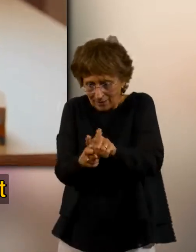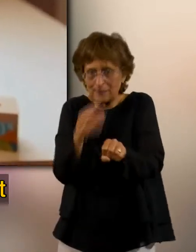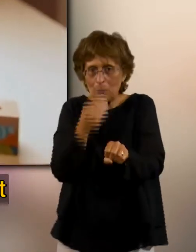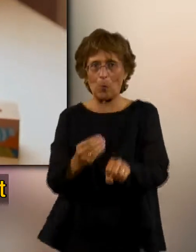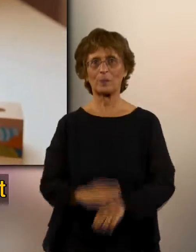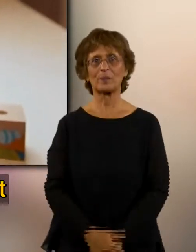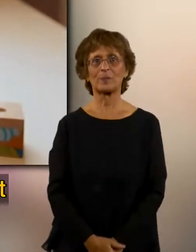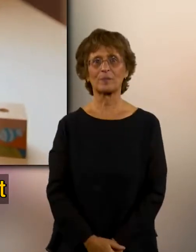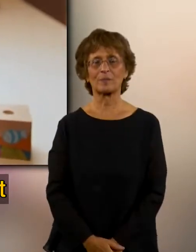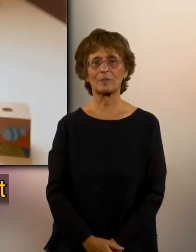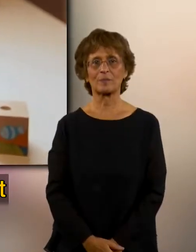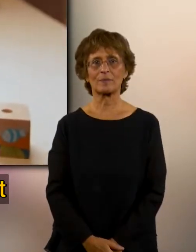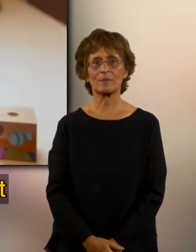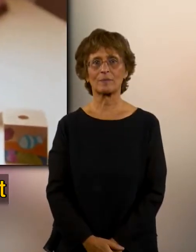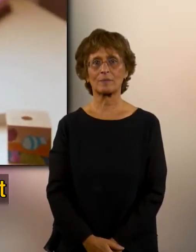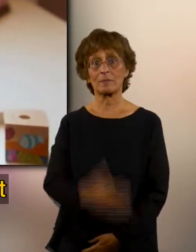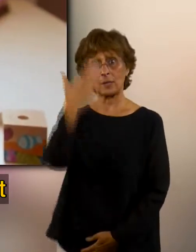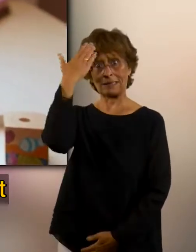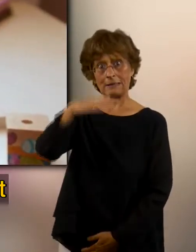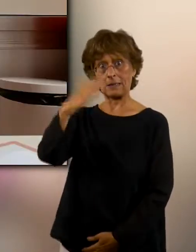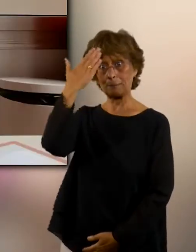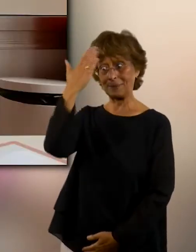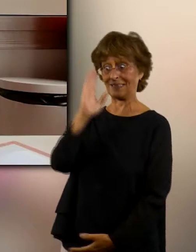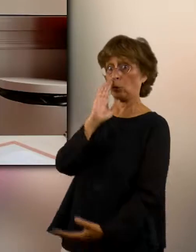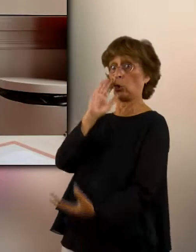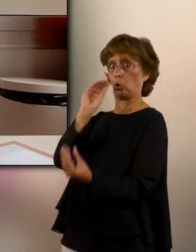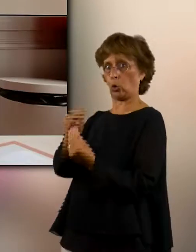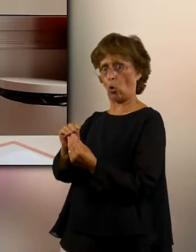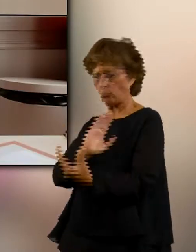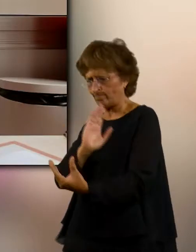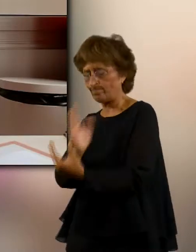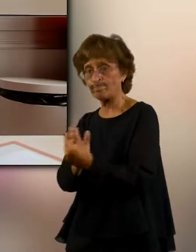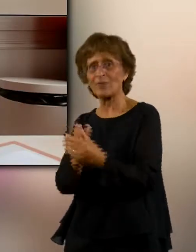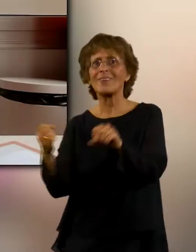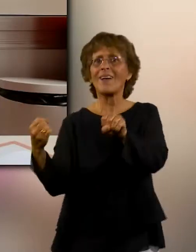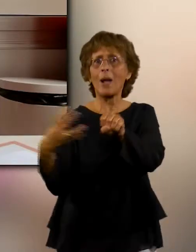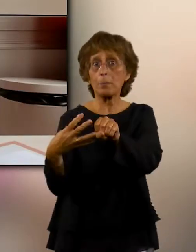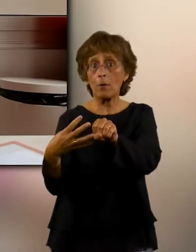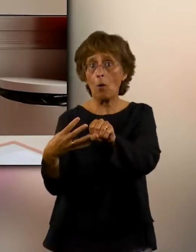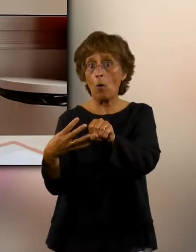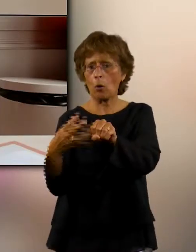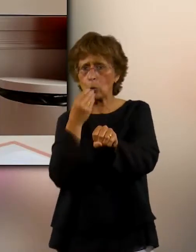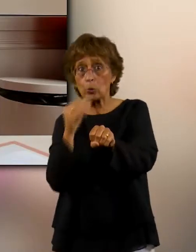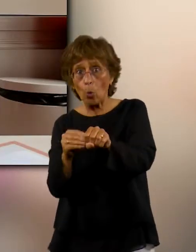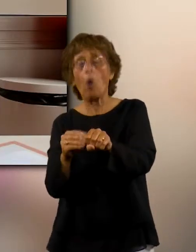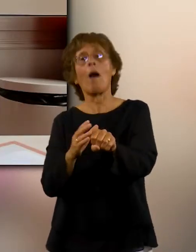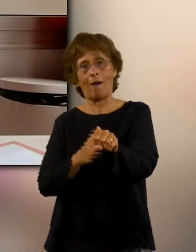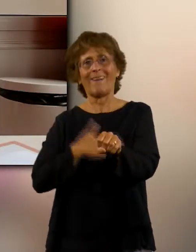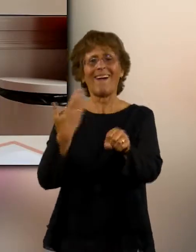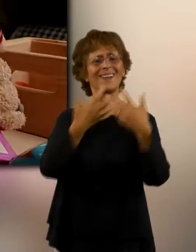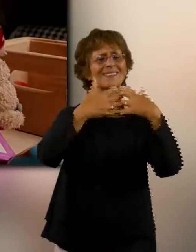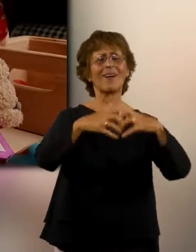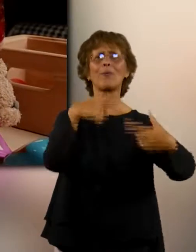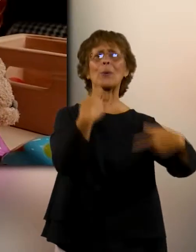sait que plus on va agir tôt, plus on va poser cet implant de bonheur, plus le cerveau, grâce à ce qu'on appelle la plasticité